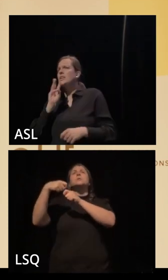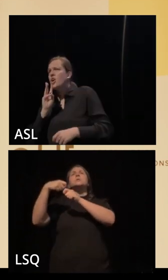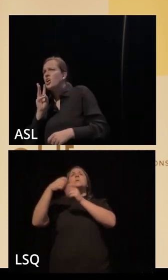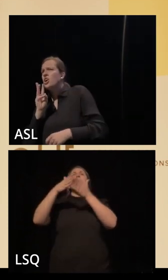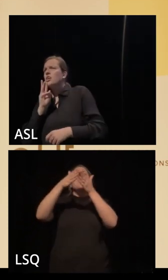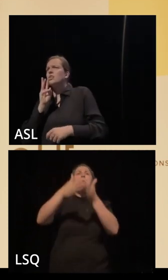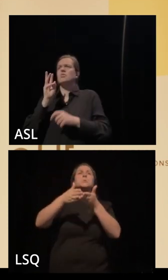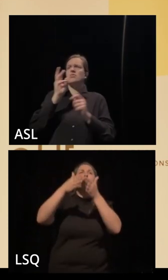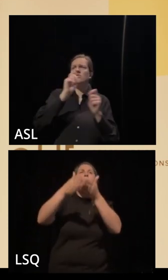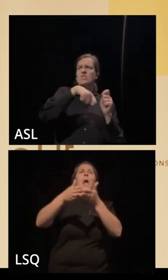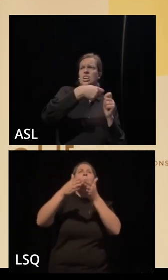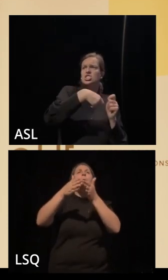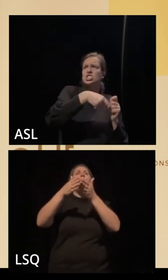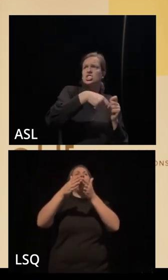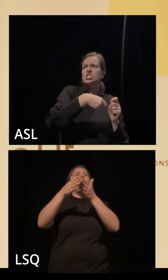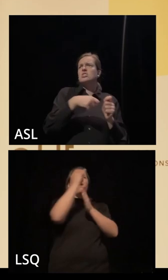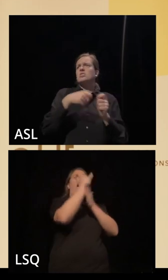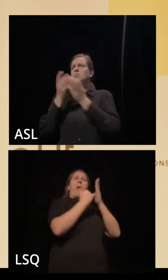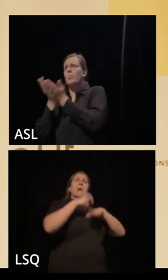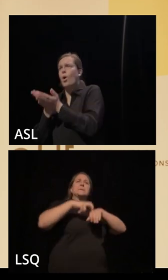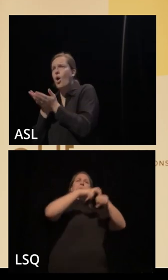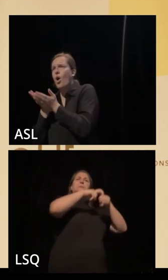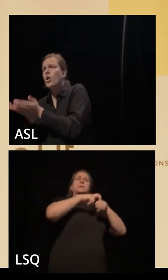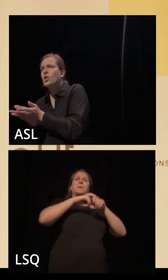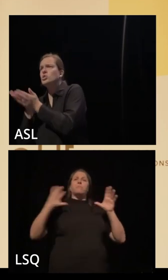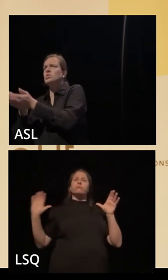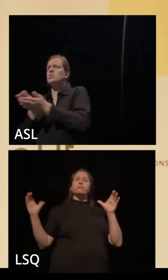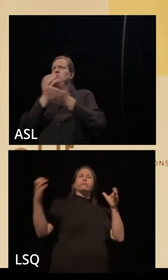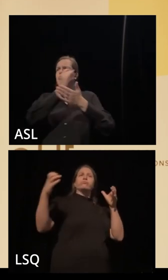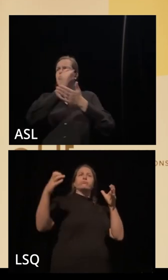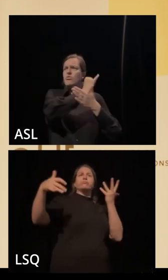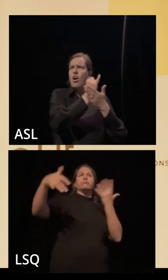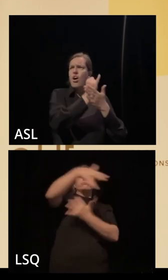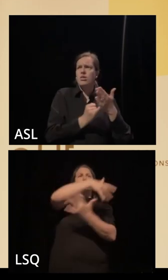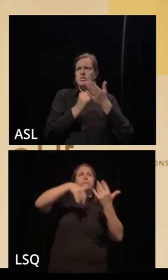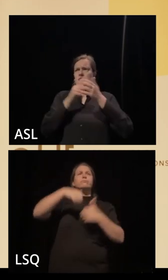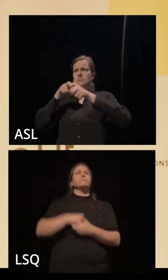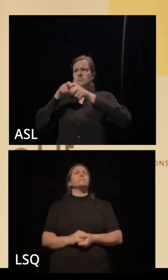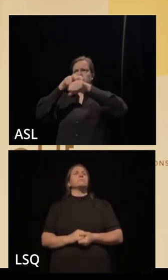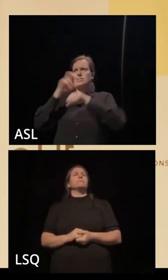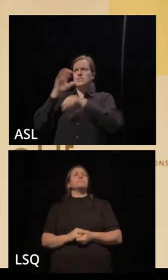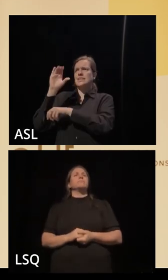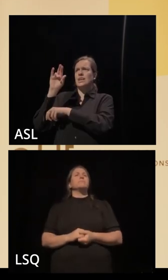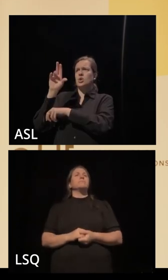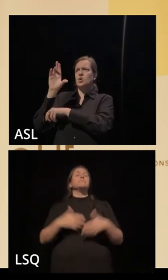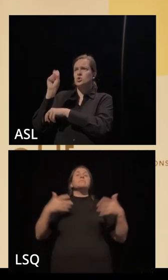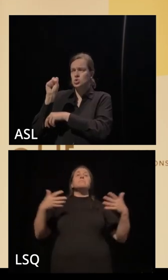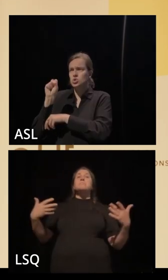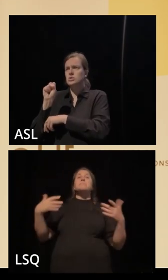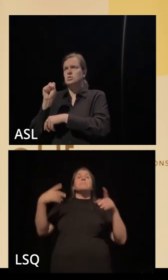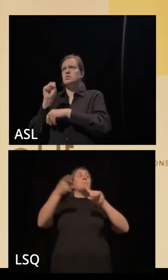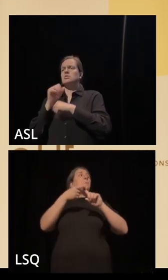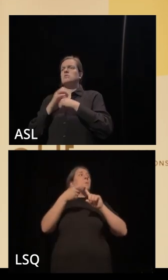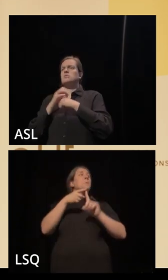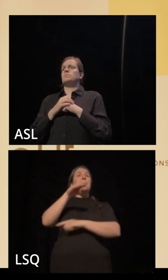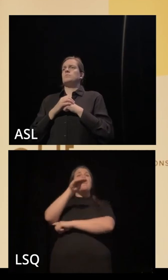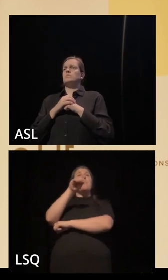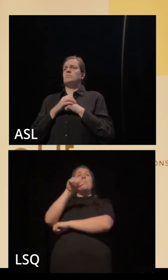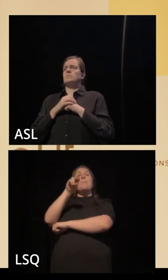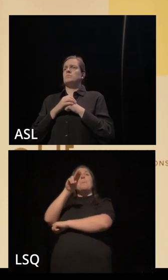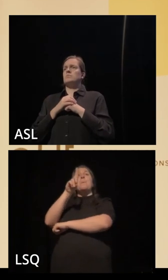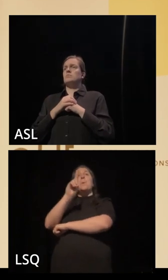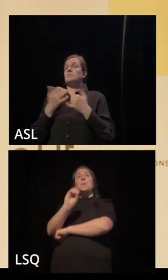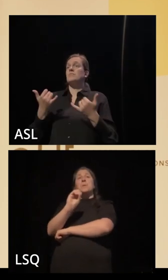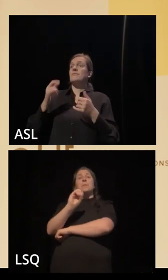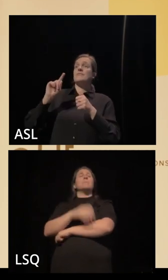et portuaire et des arts du cirque. Alors, Maude, je vais vous présenter, je